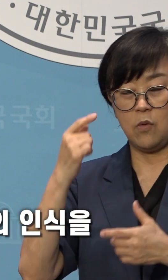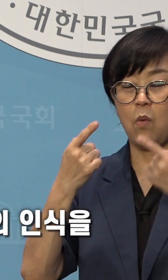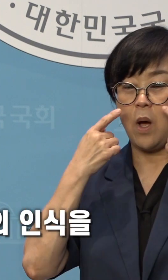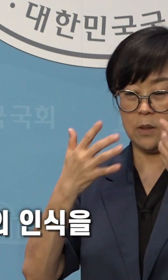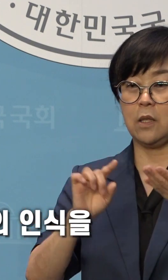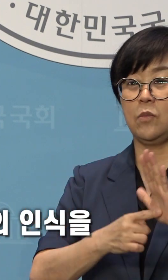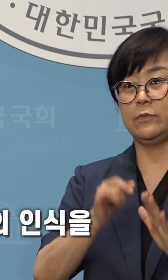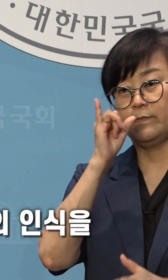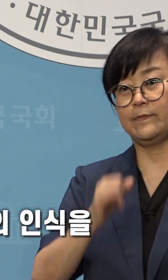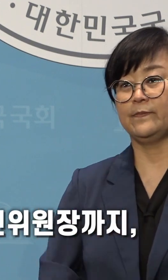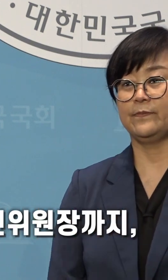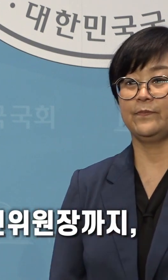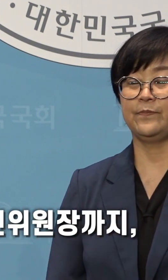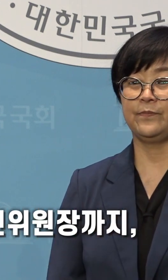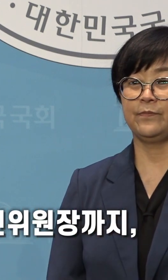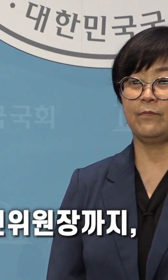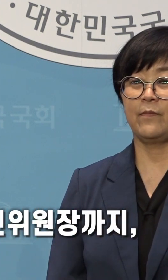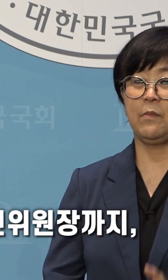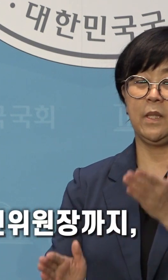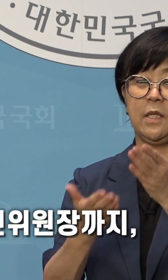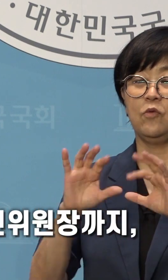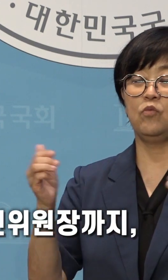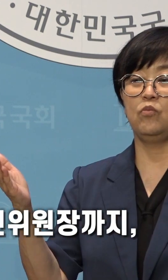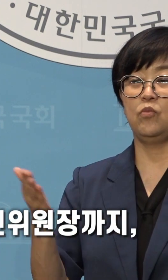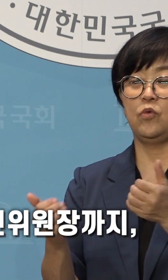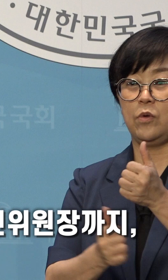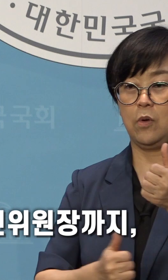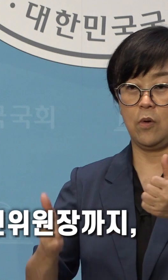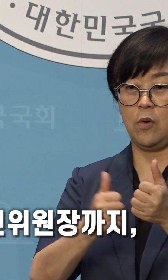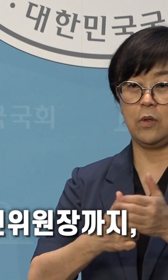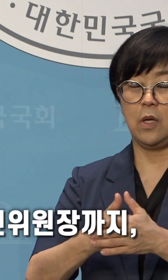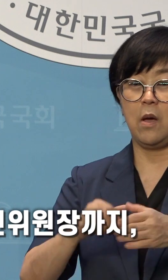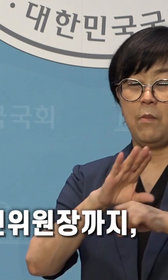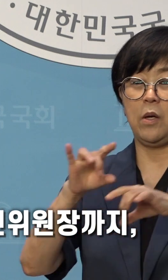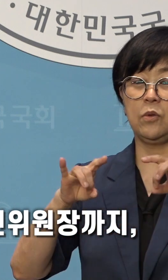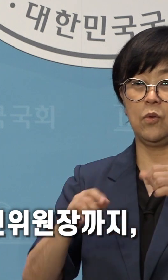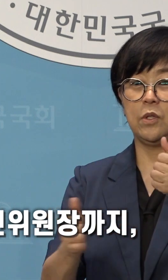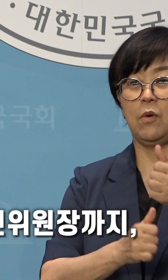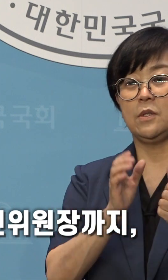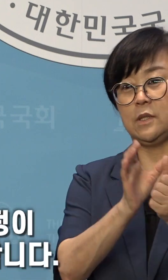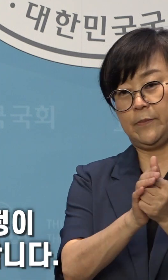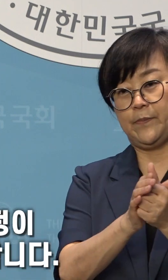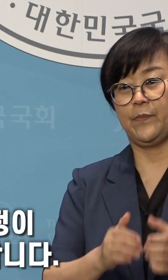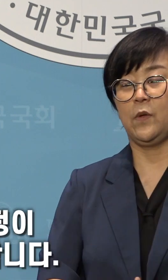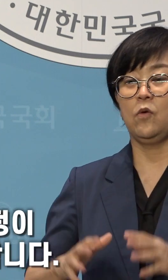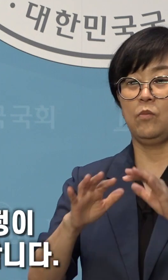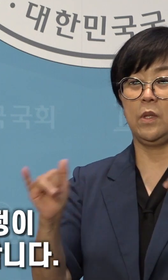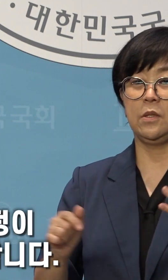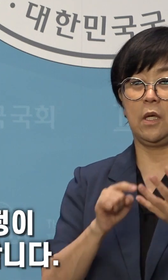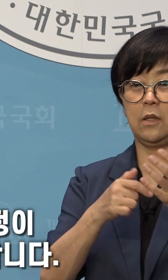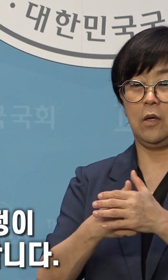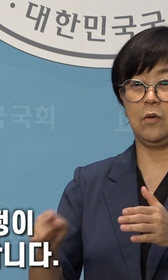적나라하게 보여줍니다. 부적격 국무위원회 막무가내 방송통신위원장까지 국민을